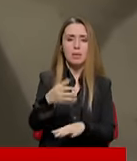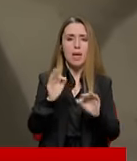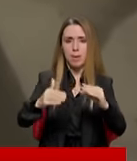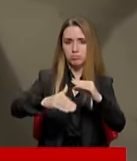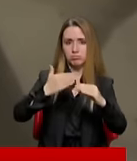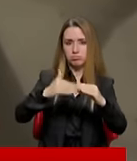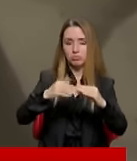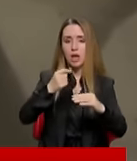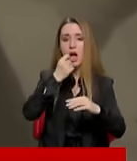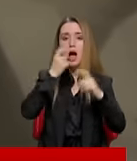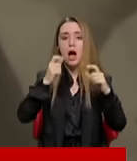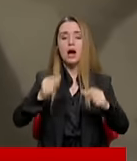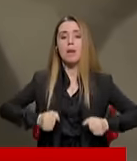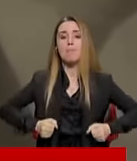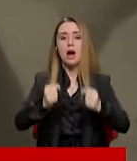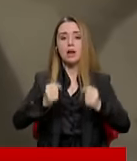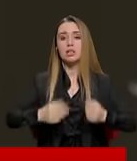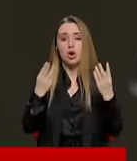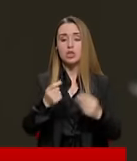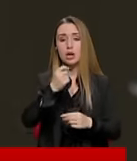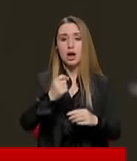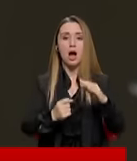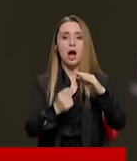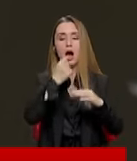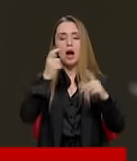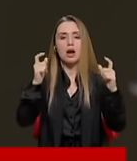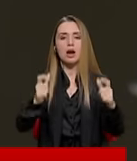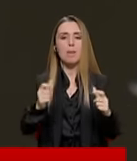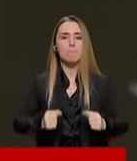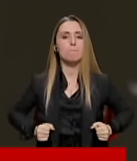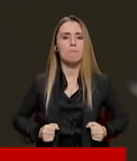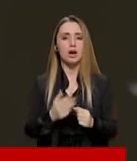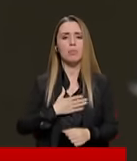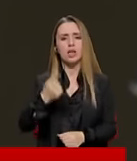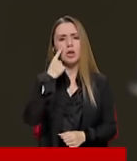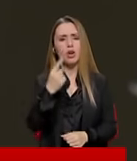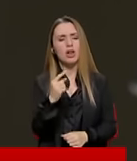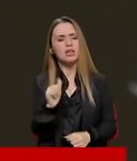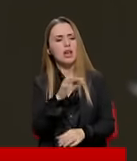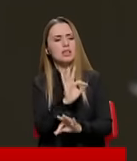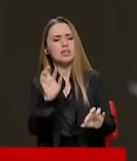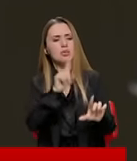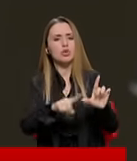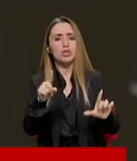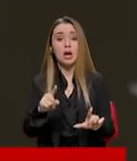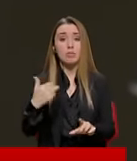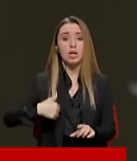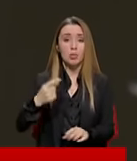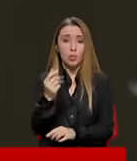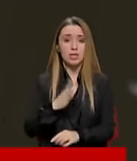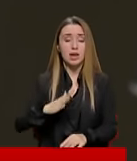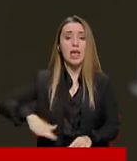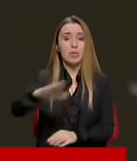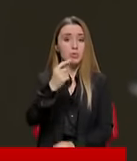yazıyorlar Anka Park ne olacak evet Anka Park şöyle bana göre çöp proje ama orada bir kamu parası var